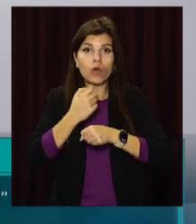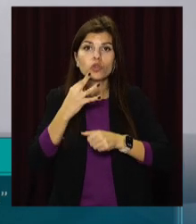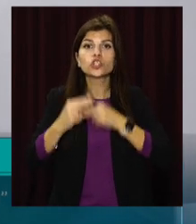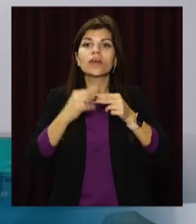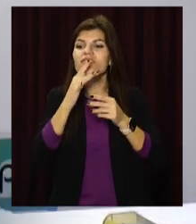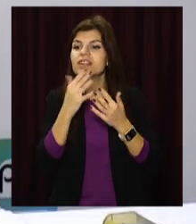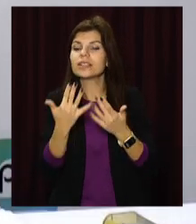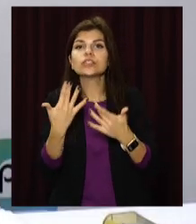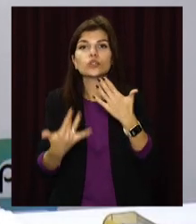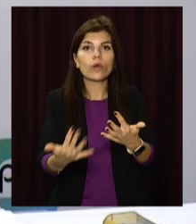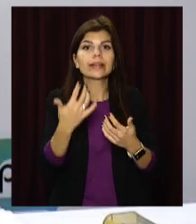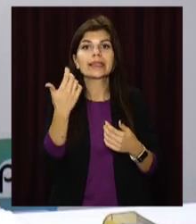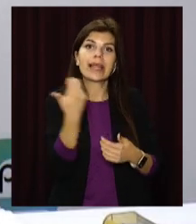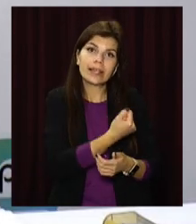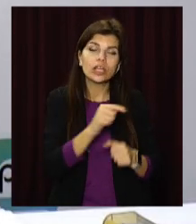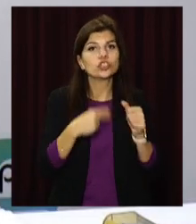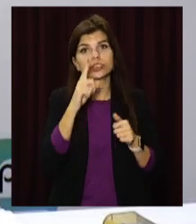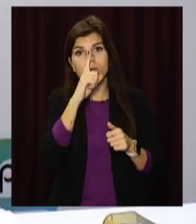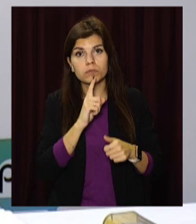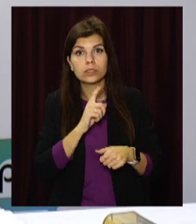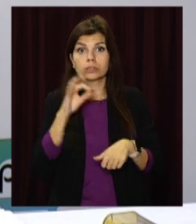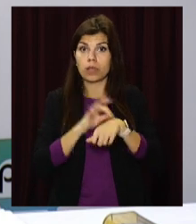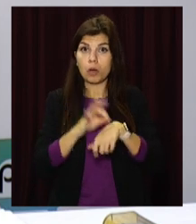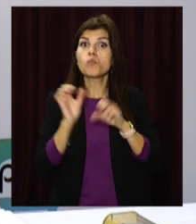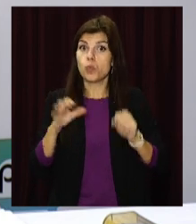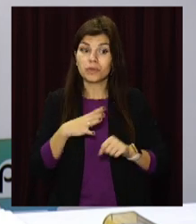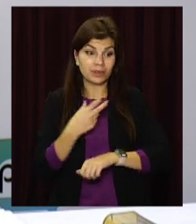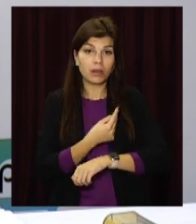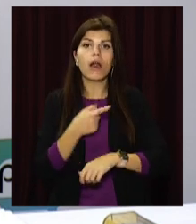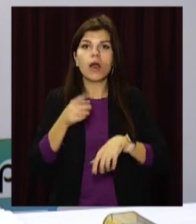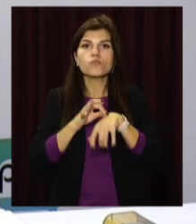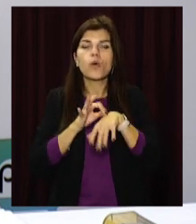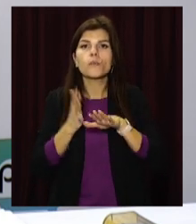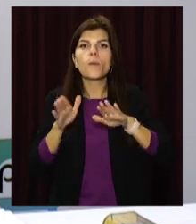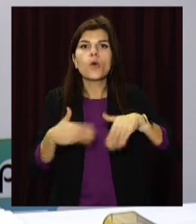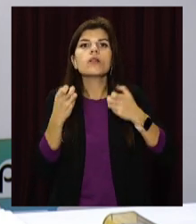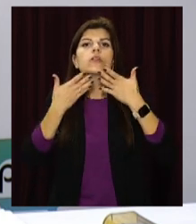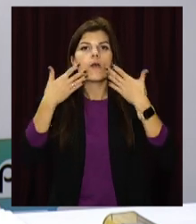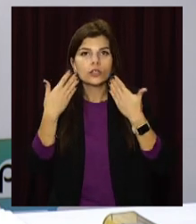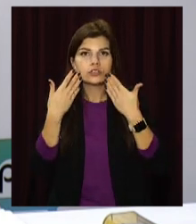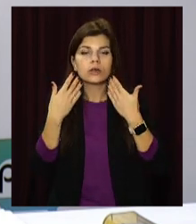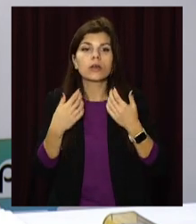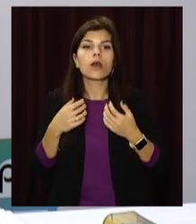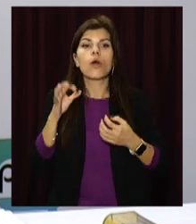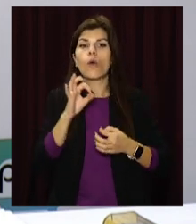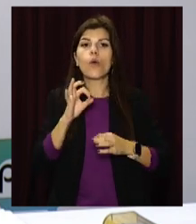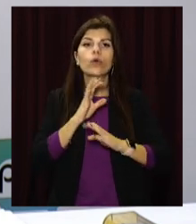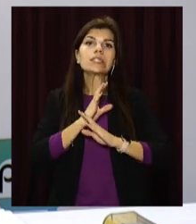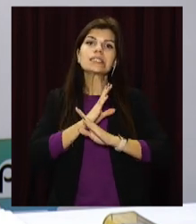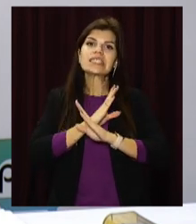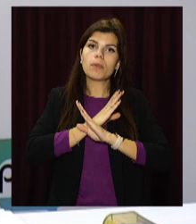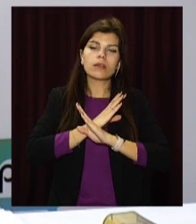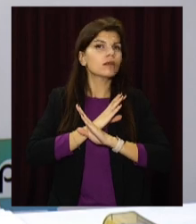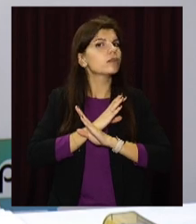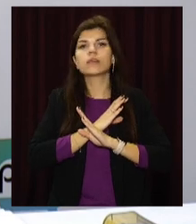время, через несколько недель или через месяц заболевает, то болезнь будет протекать просто легче. О смертности речи как бы мы